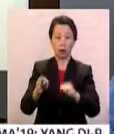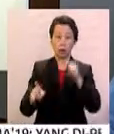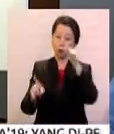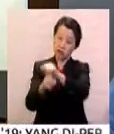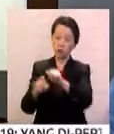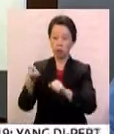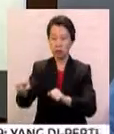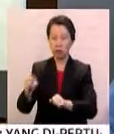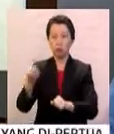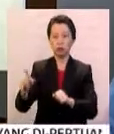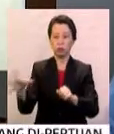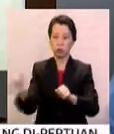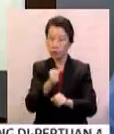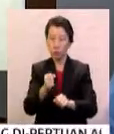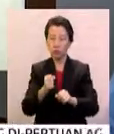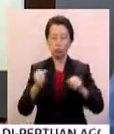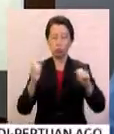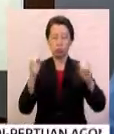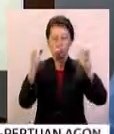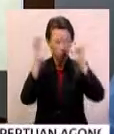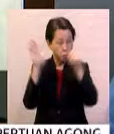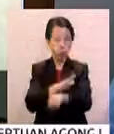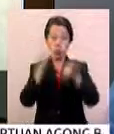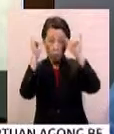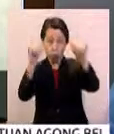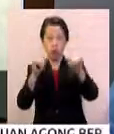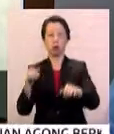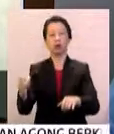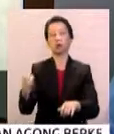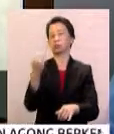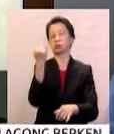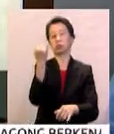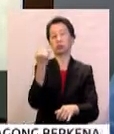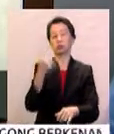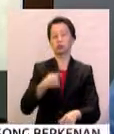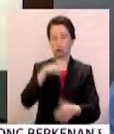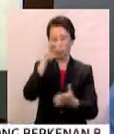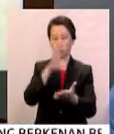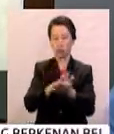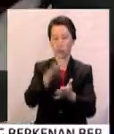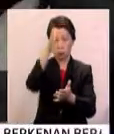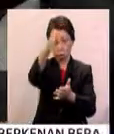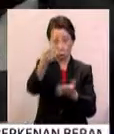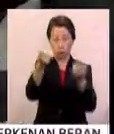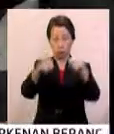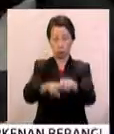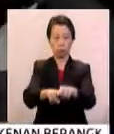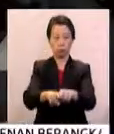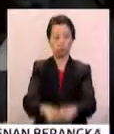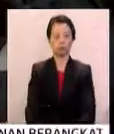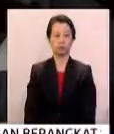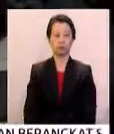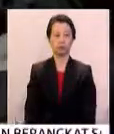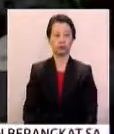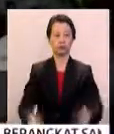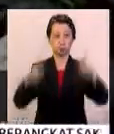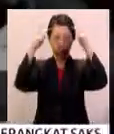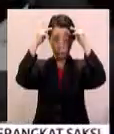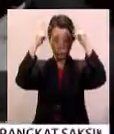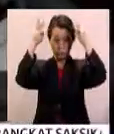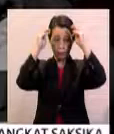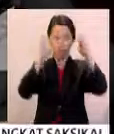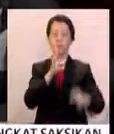dia ambil tindakan yang cukup ganas ini saya yakin akan berlaku peri